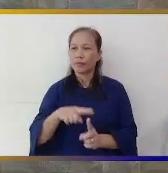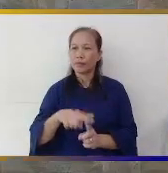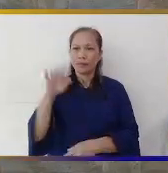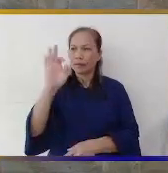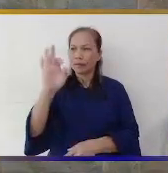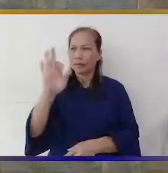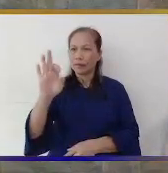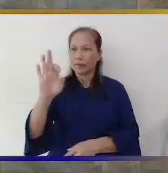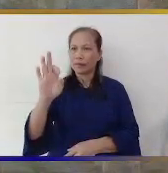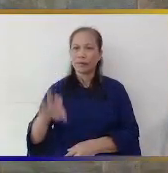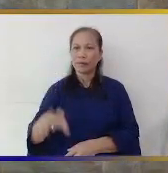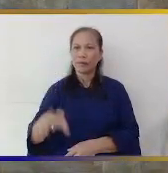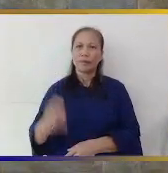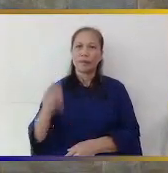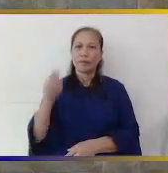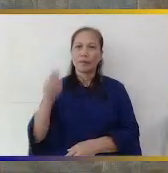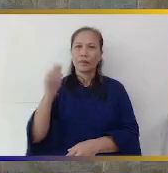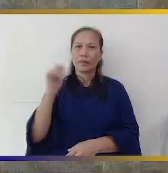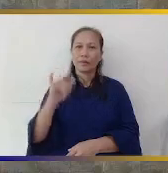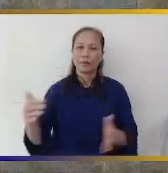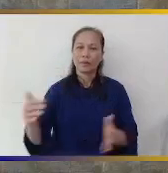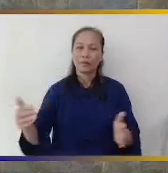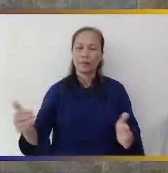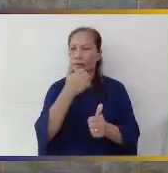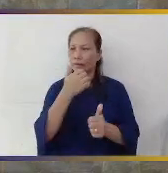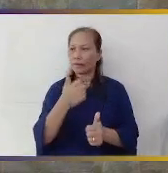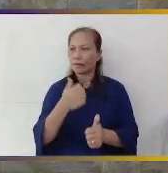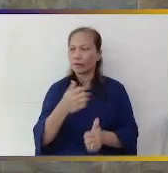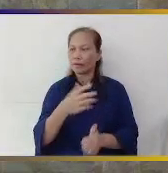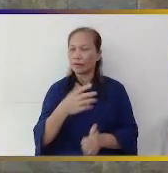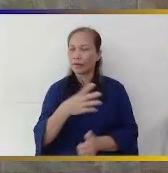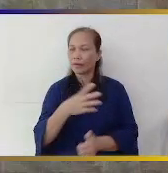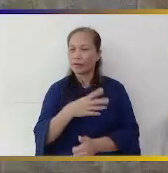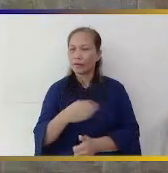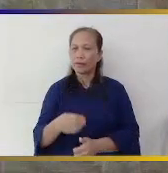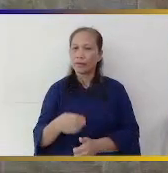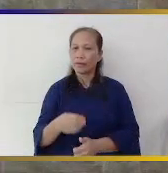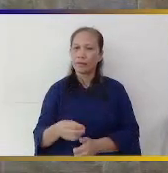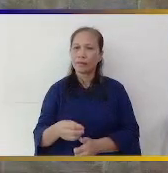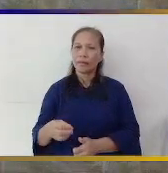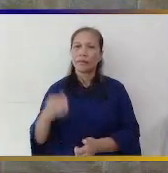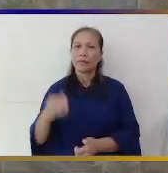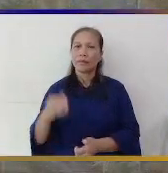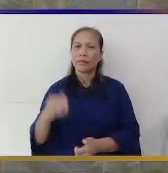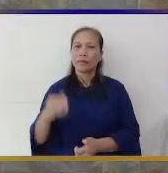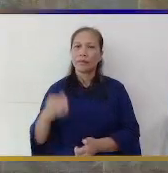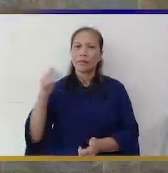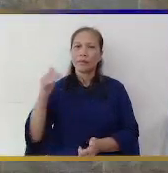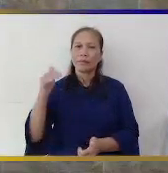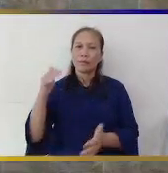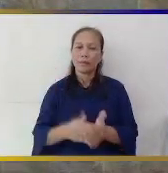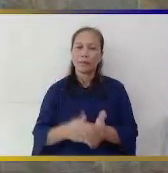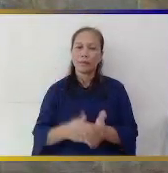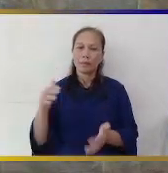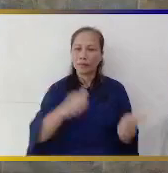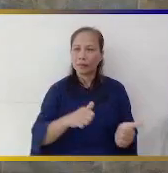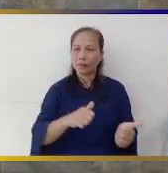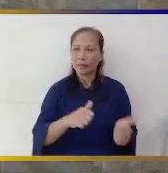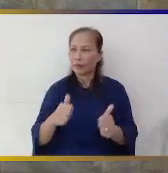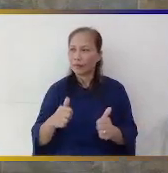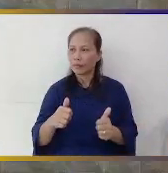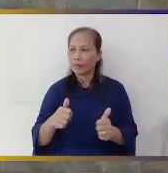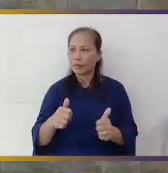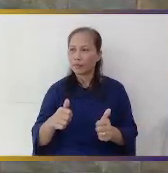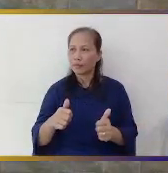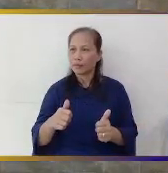pcute siya because they are rebap lahat ng mga nagjojoin sa kanila mula sa grupo ng